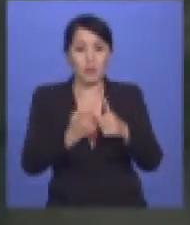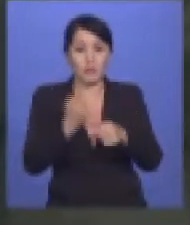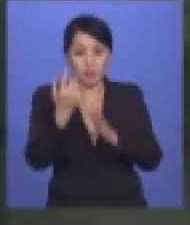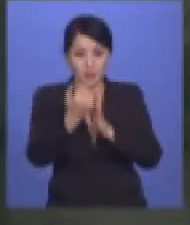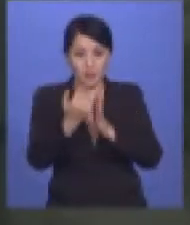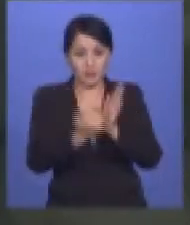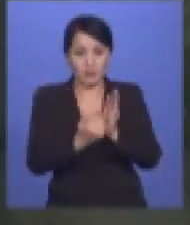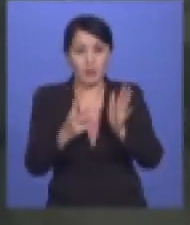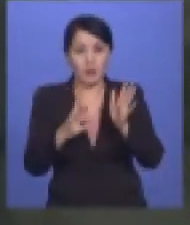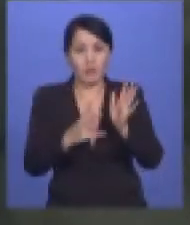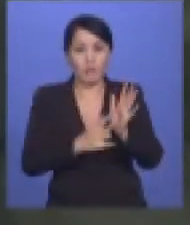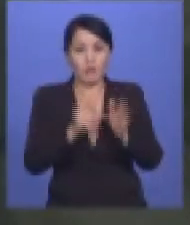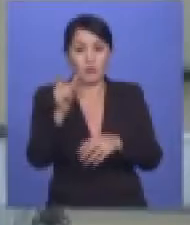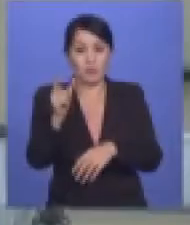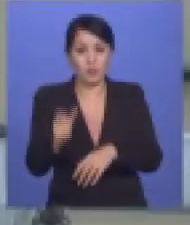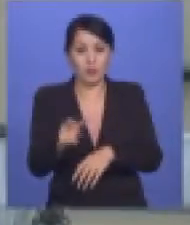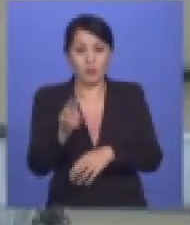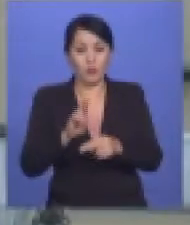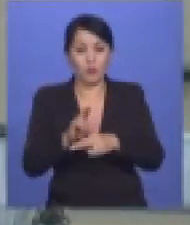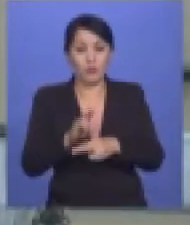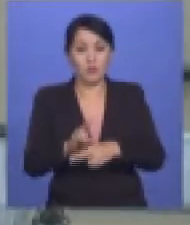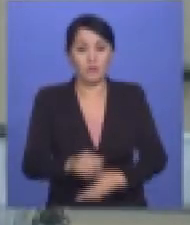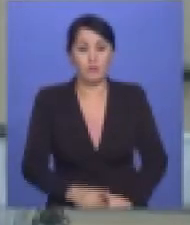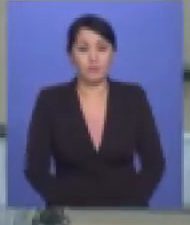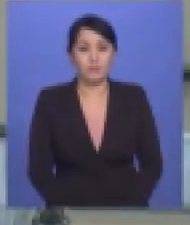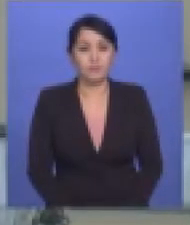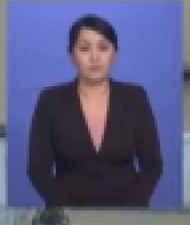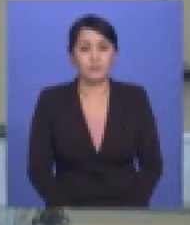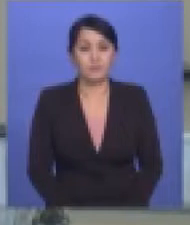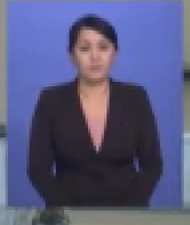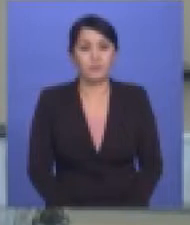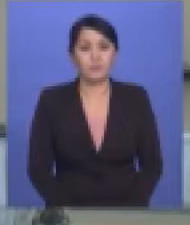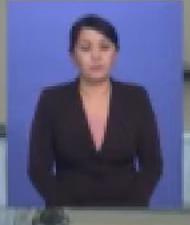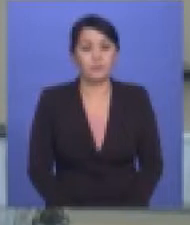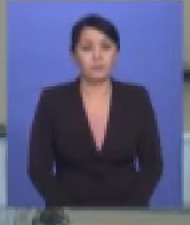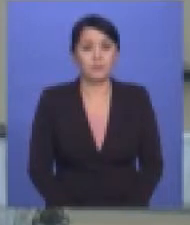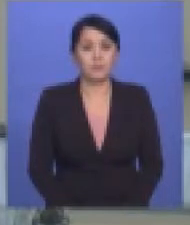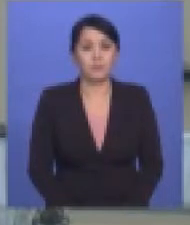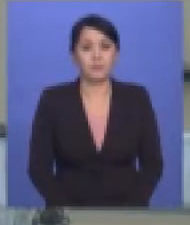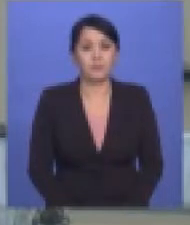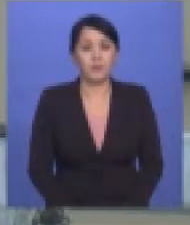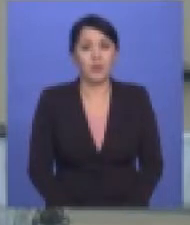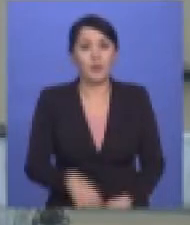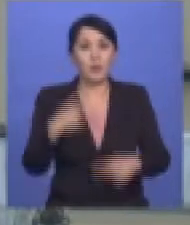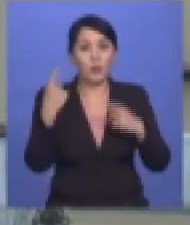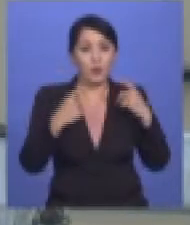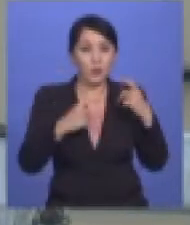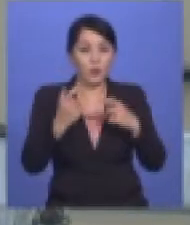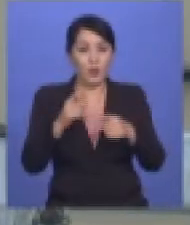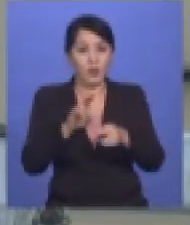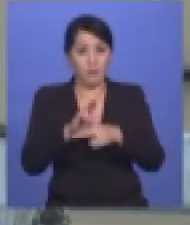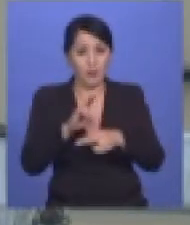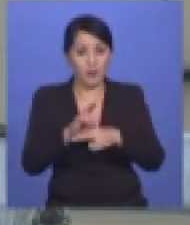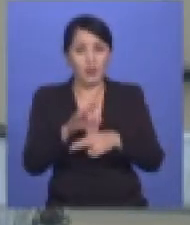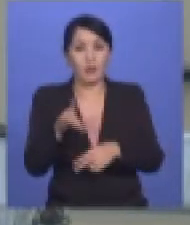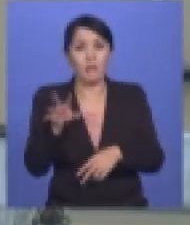бағдарлама бойынша 80 адам оқып жүр. Те лица, которые обучаются в колледжах, они получают стипендию. Колледжде оқитындар стипендия